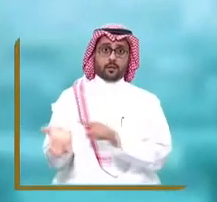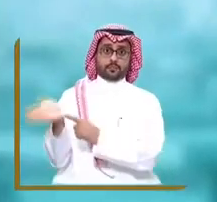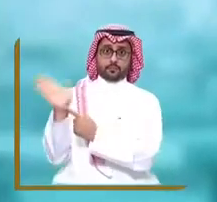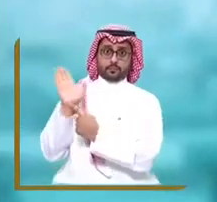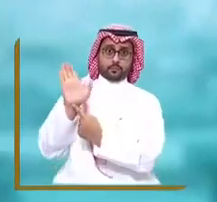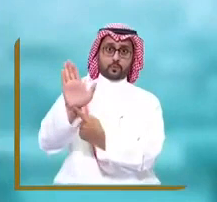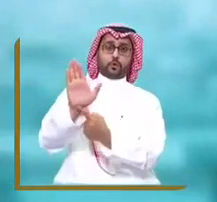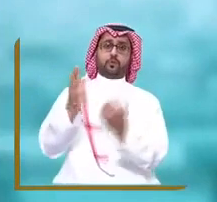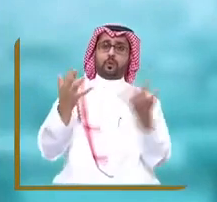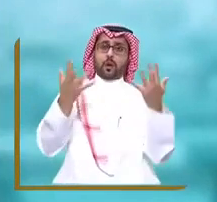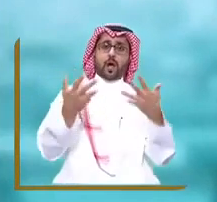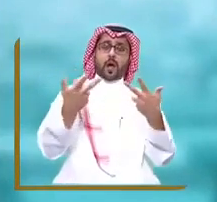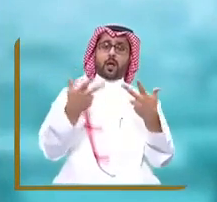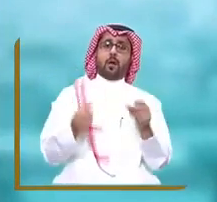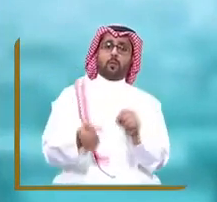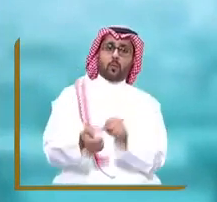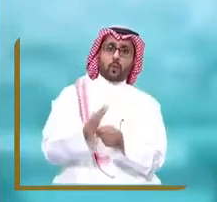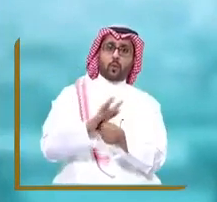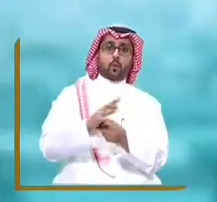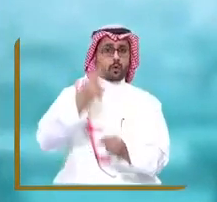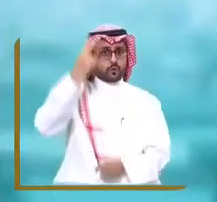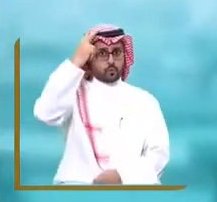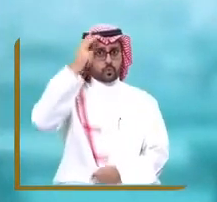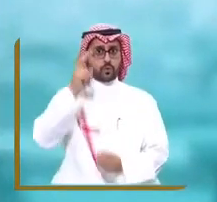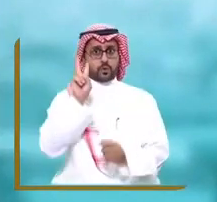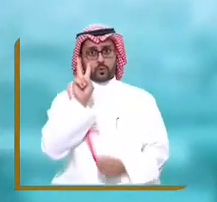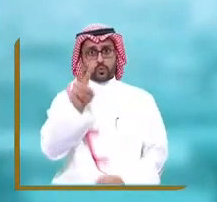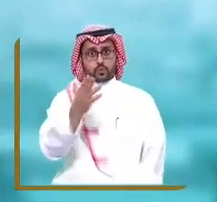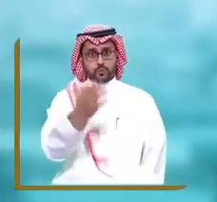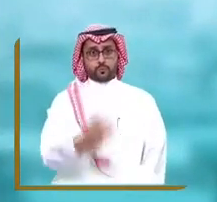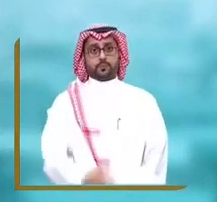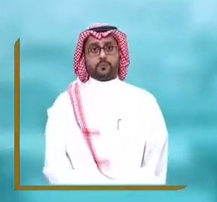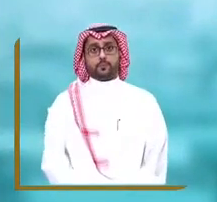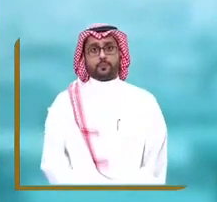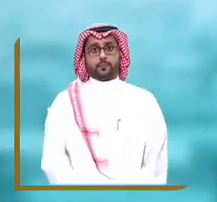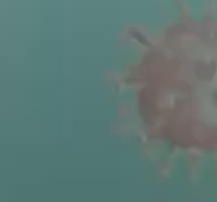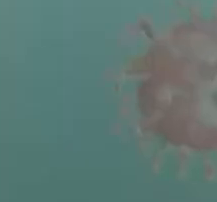وهذا استعراض لآخر إحصائيات فيروس كورونا في المملكة.